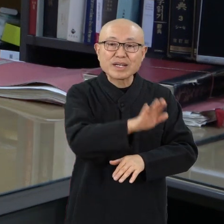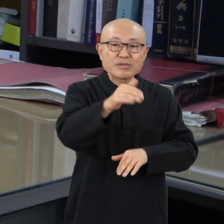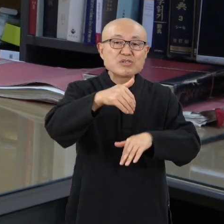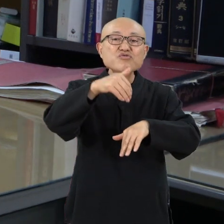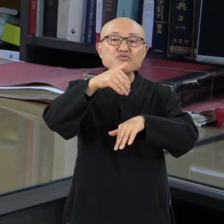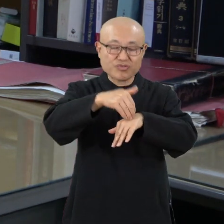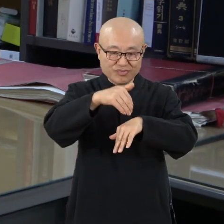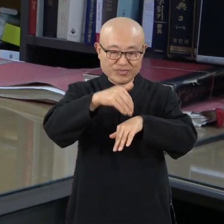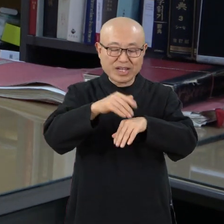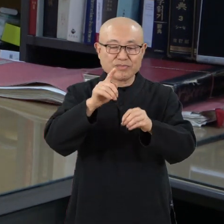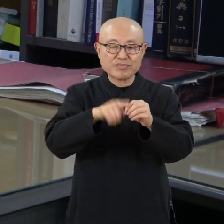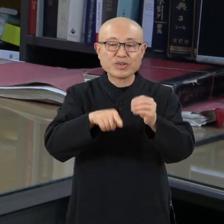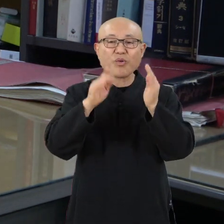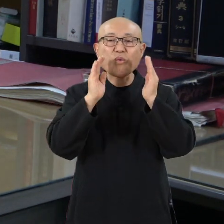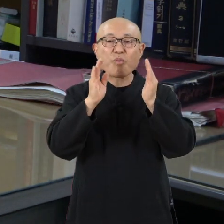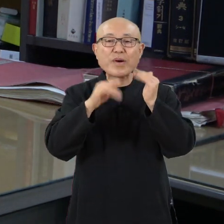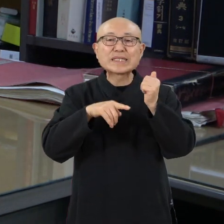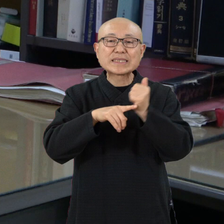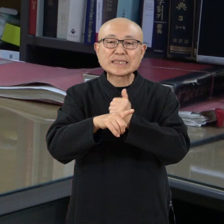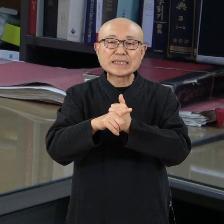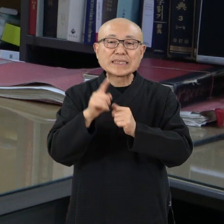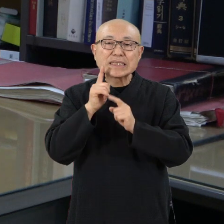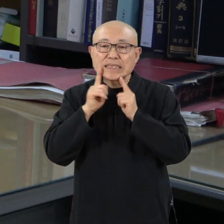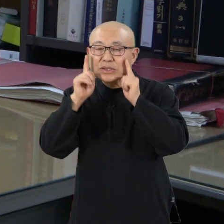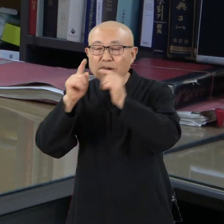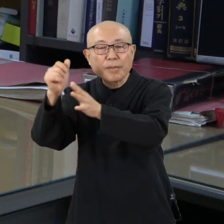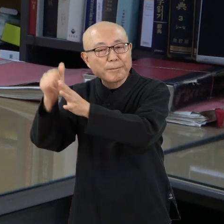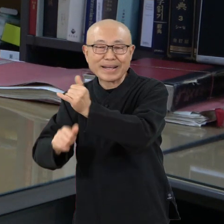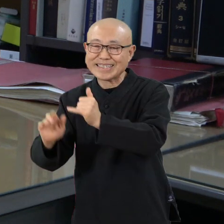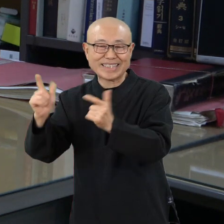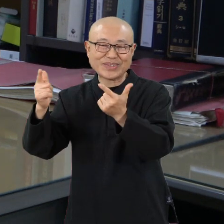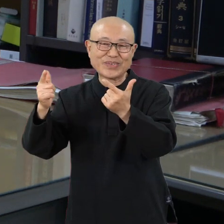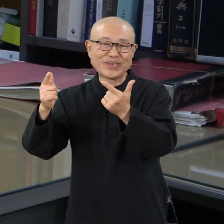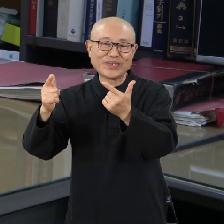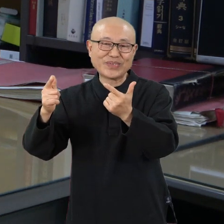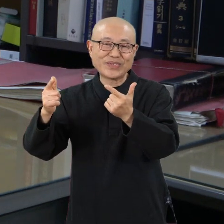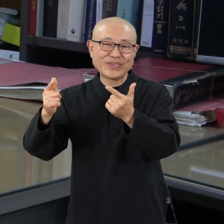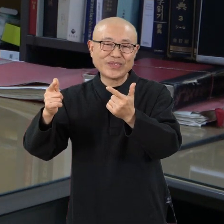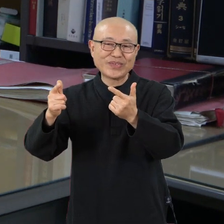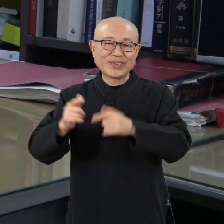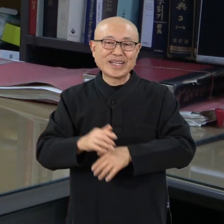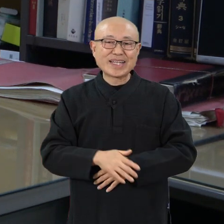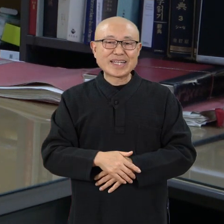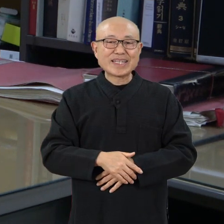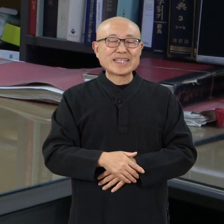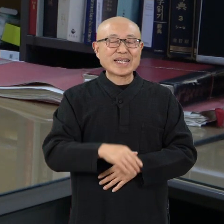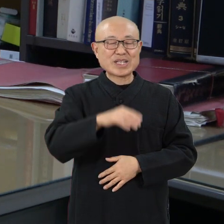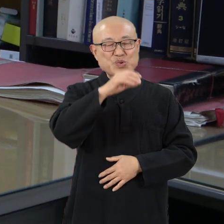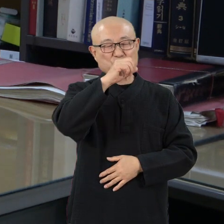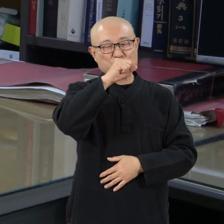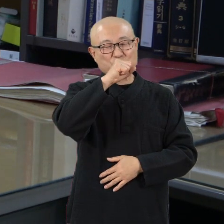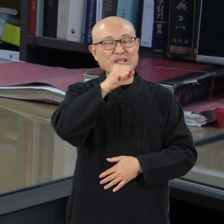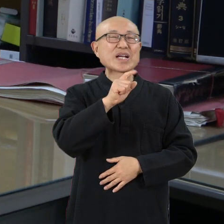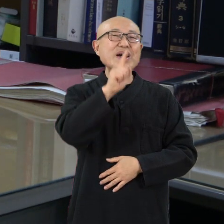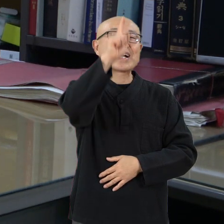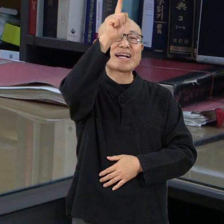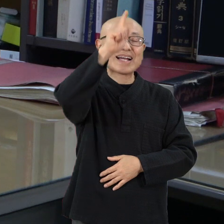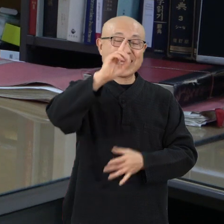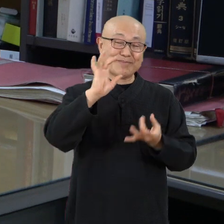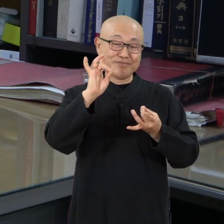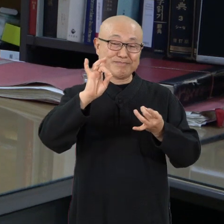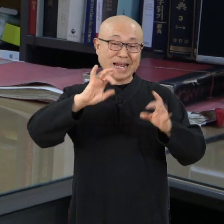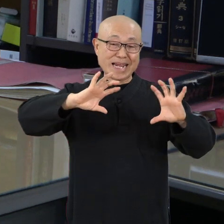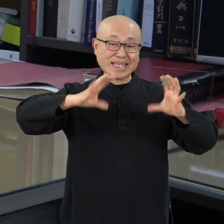수행이다, 불법을 배운다 하는 것은 지옥을 가는 것이 아니라 끝없이 극락의 그러한